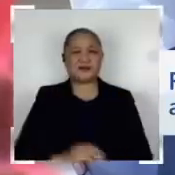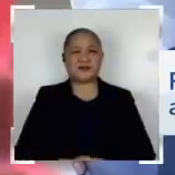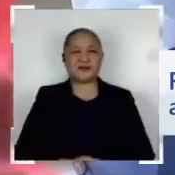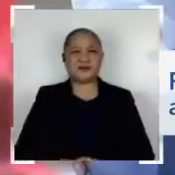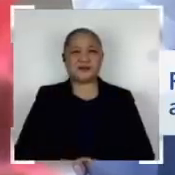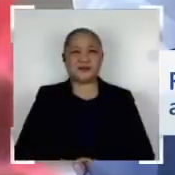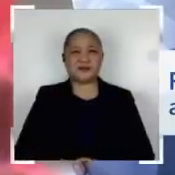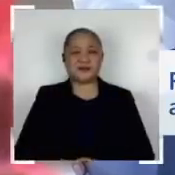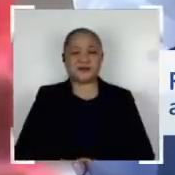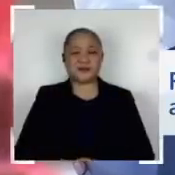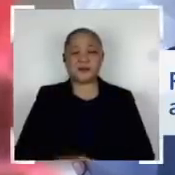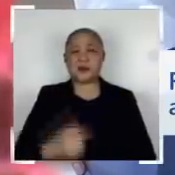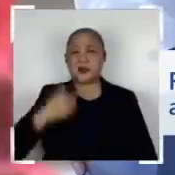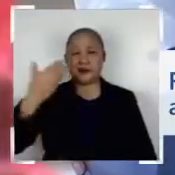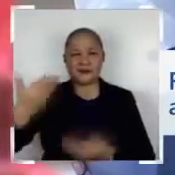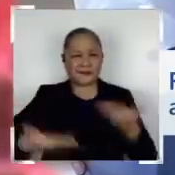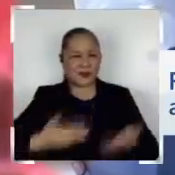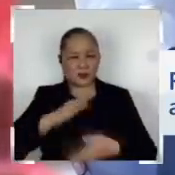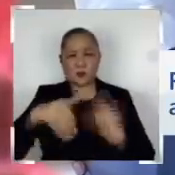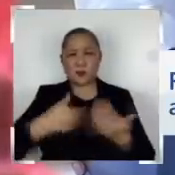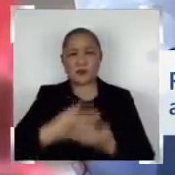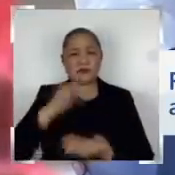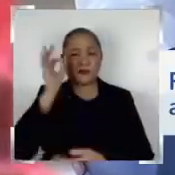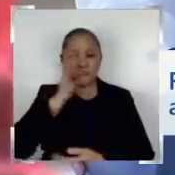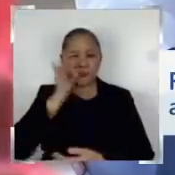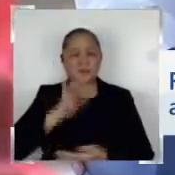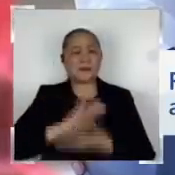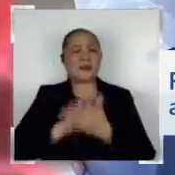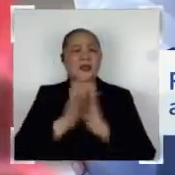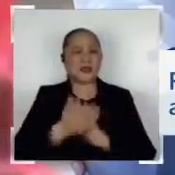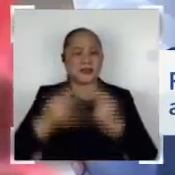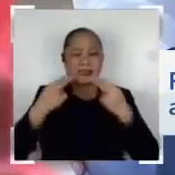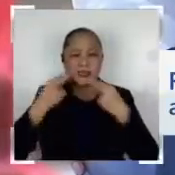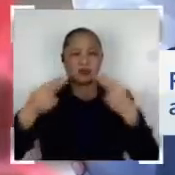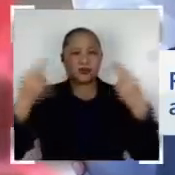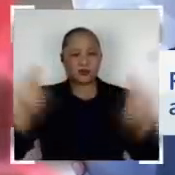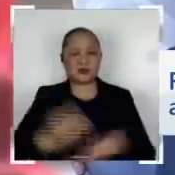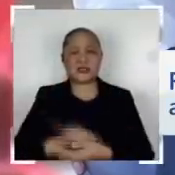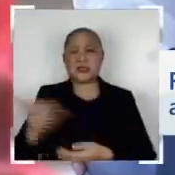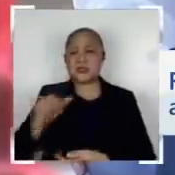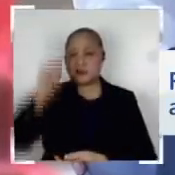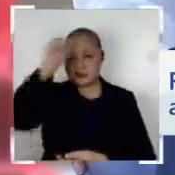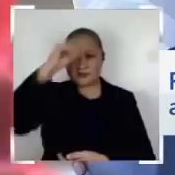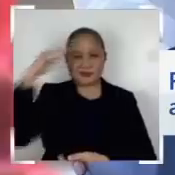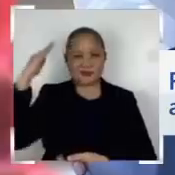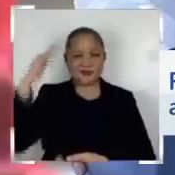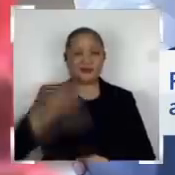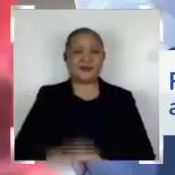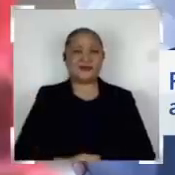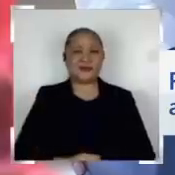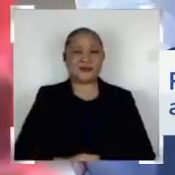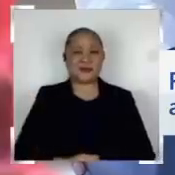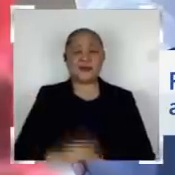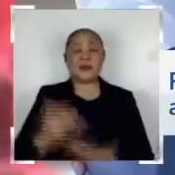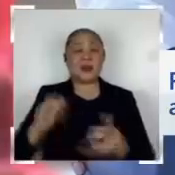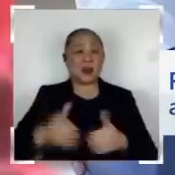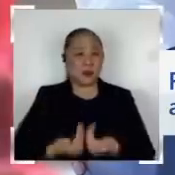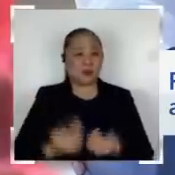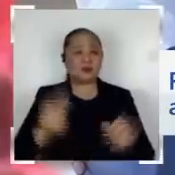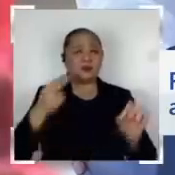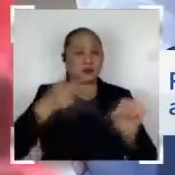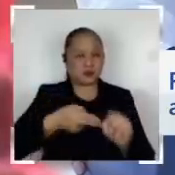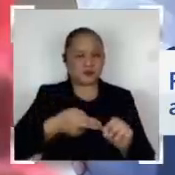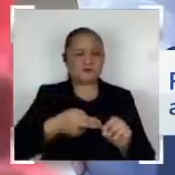invite every Filipino to become a hero like Bonifacio by participating actively in